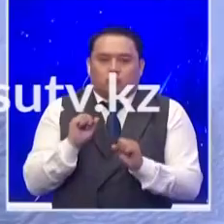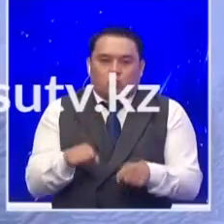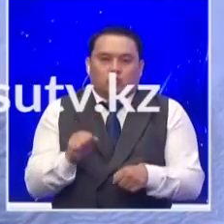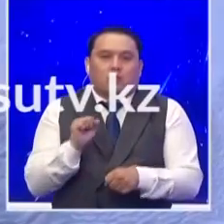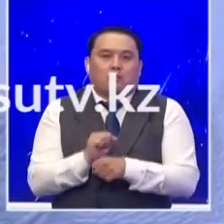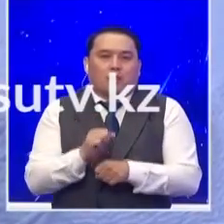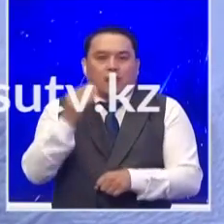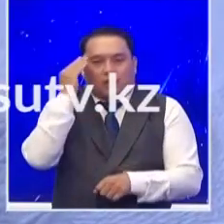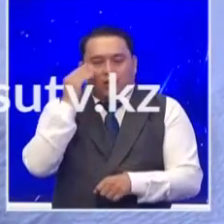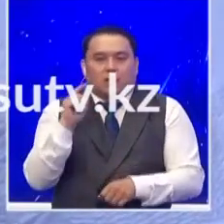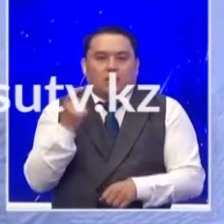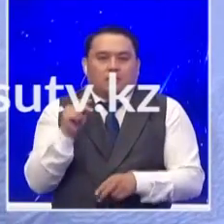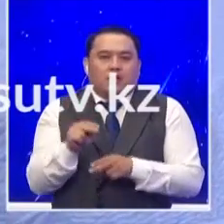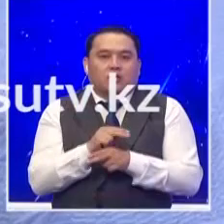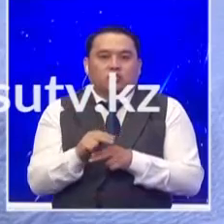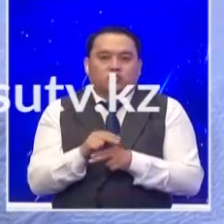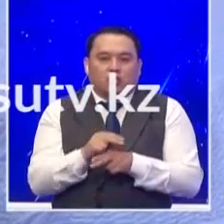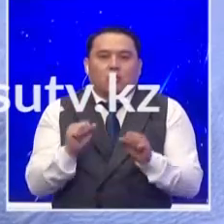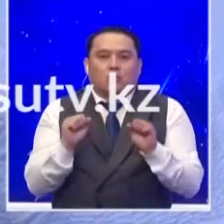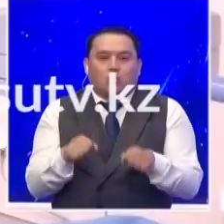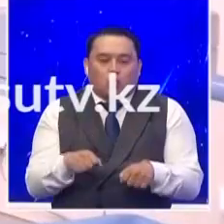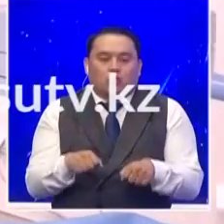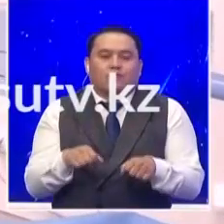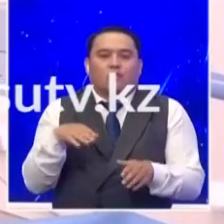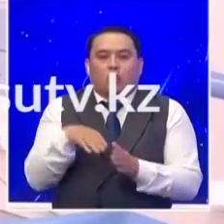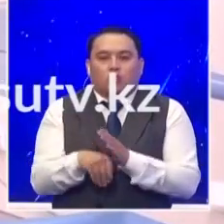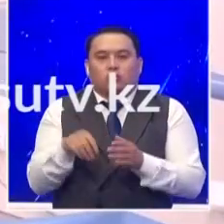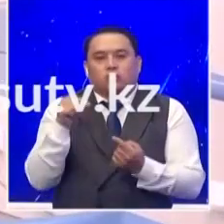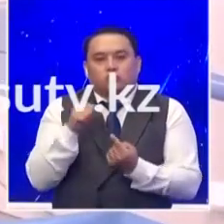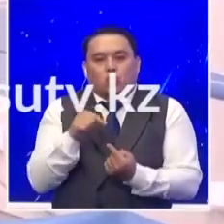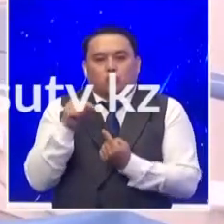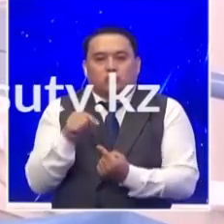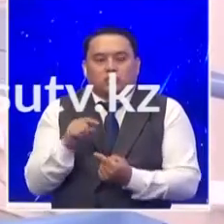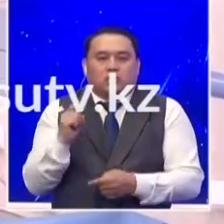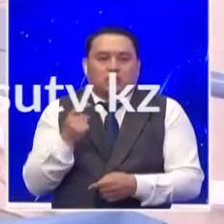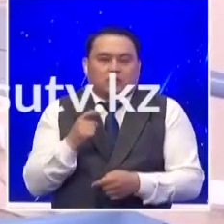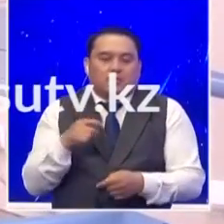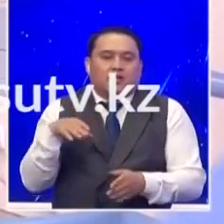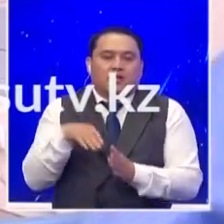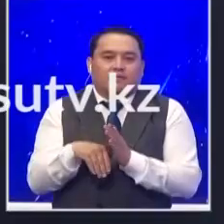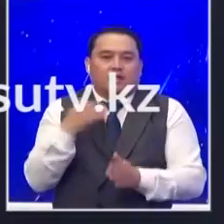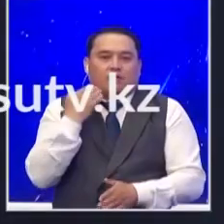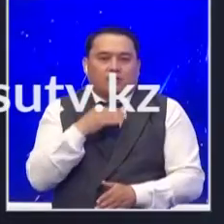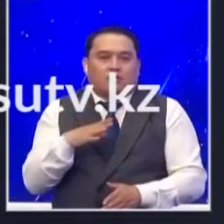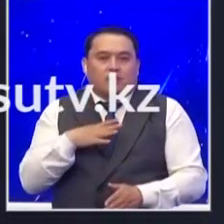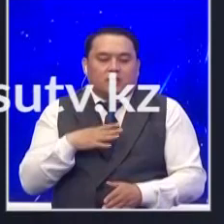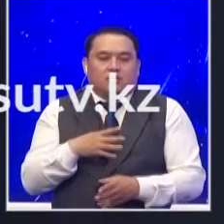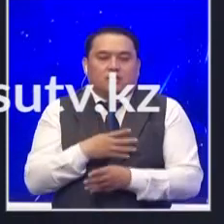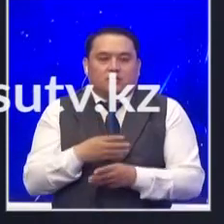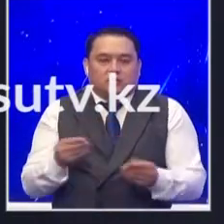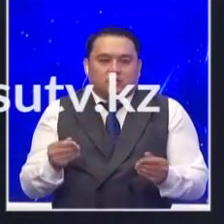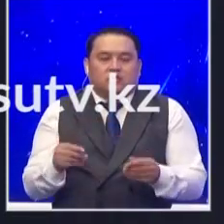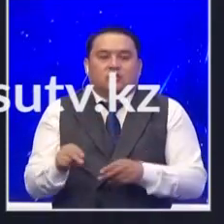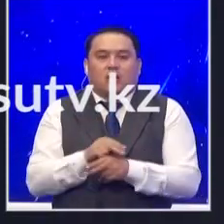только методом химиоэмболизации, при которой препарат вводится точечно, и химиотерапевтический эффект оказывается локально. По